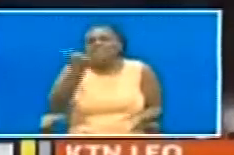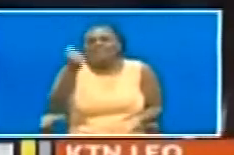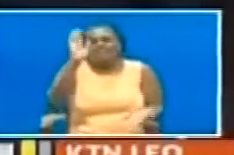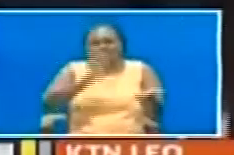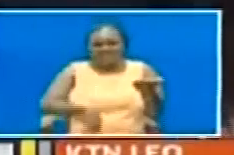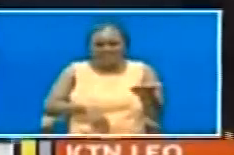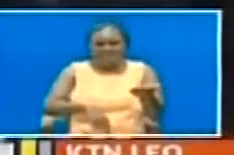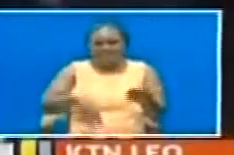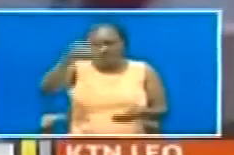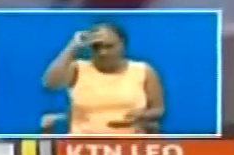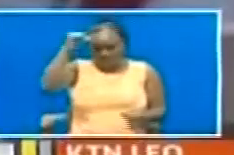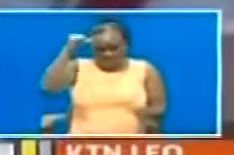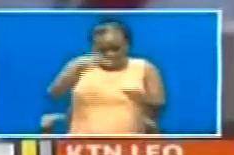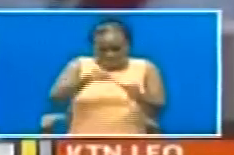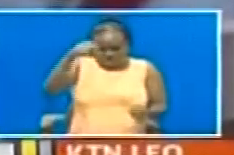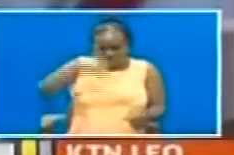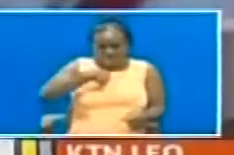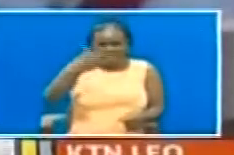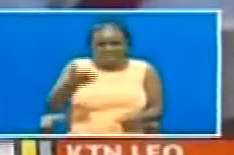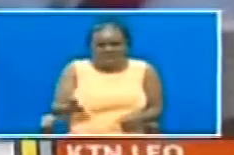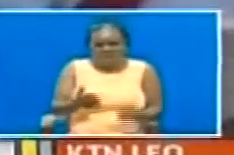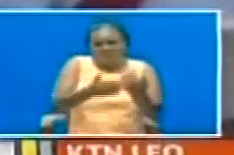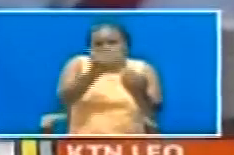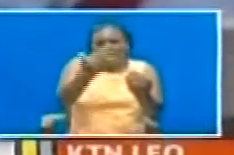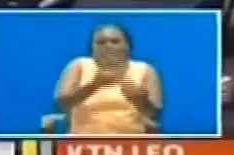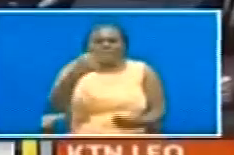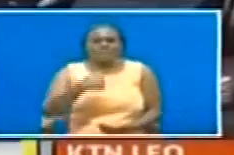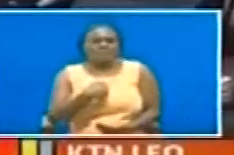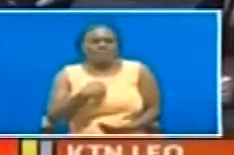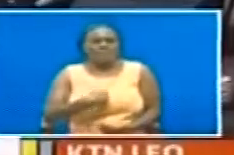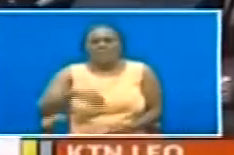sana serikali inikumbuke, inifanye vizuri.